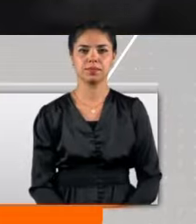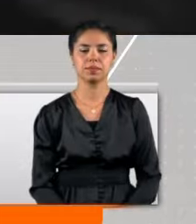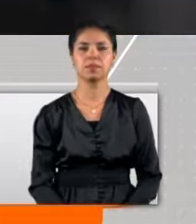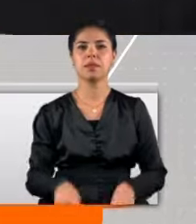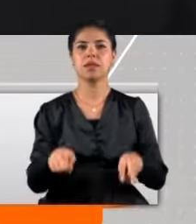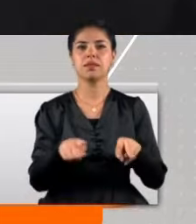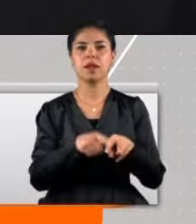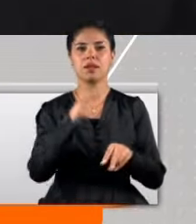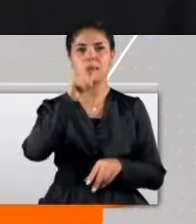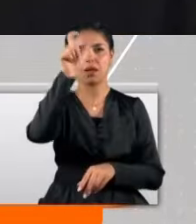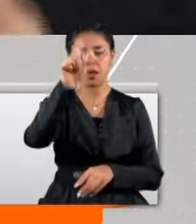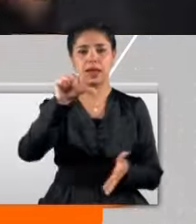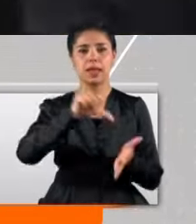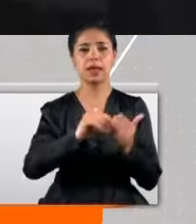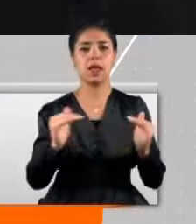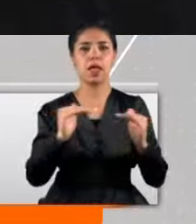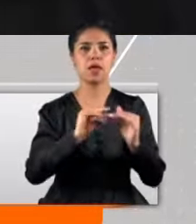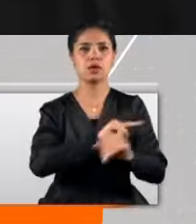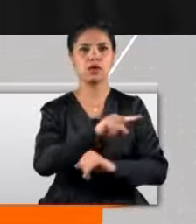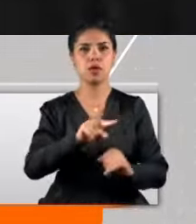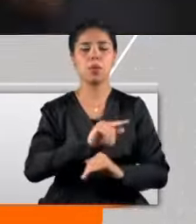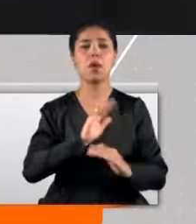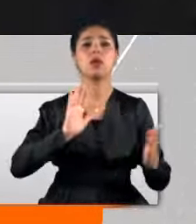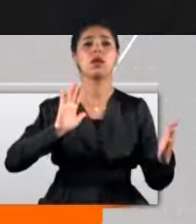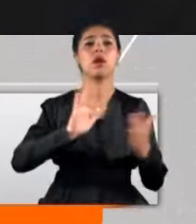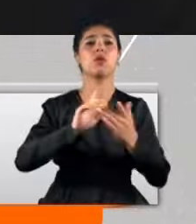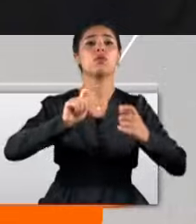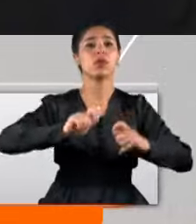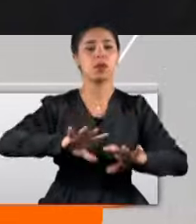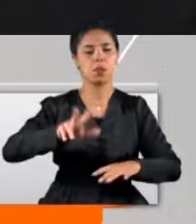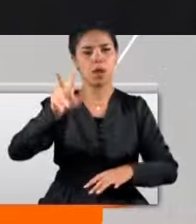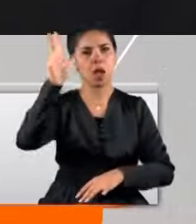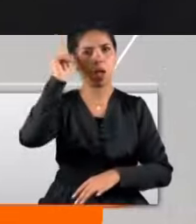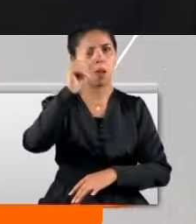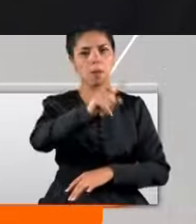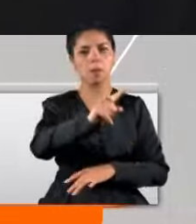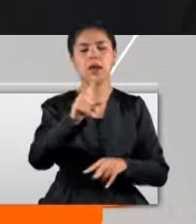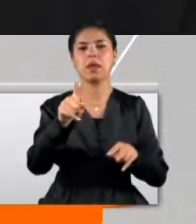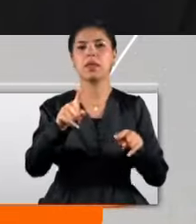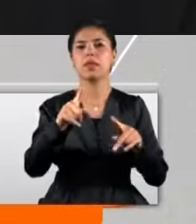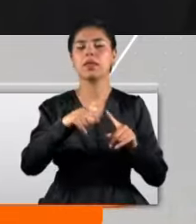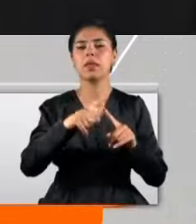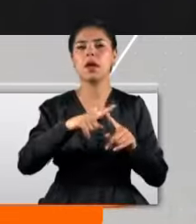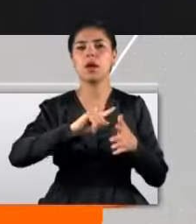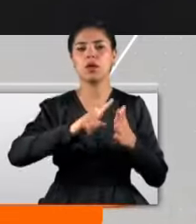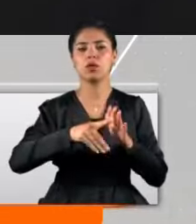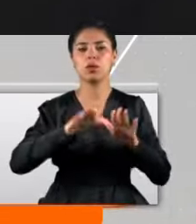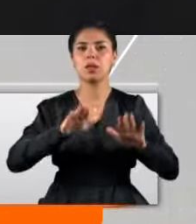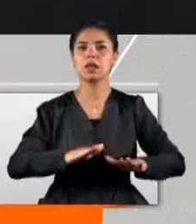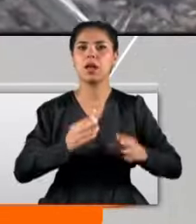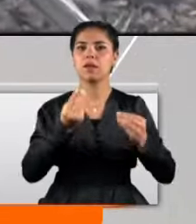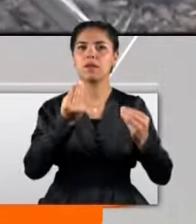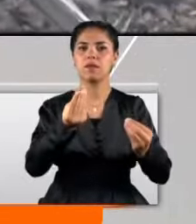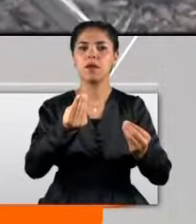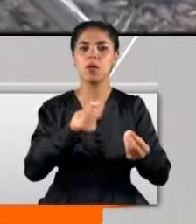Nasrallah İran'la eş zamanlı misillemeyi beklemezse Washington'un Tahran yönetimini sakinleştirme çabaları boşa